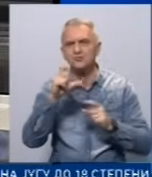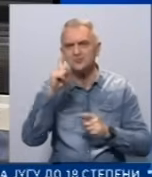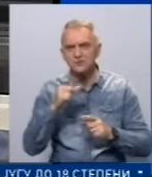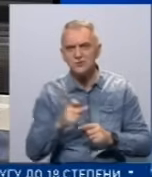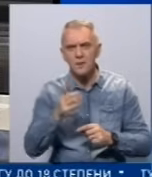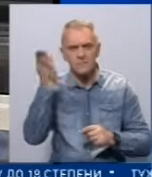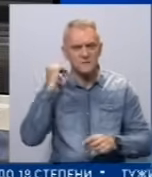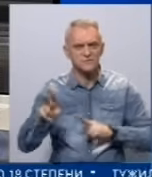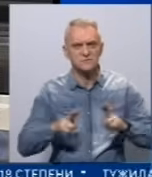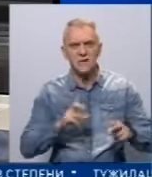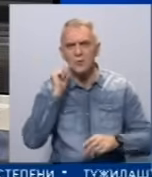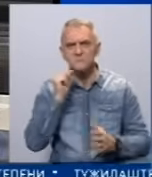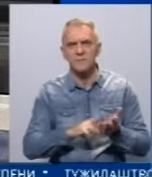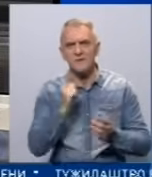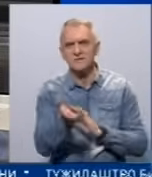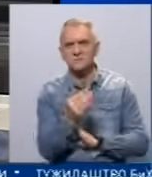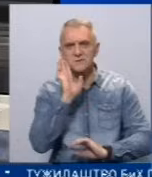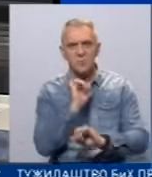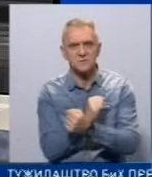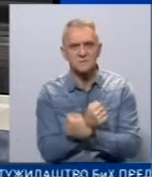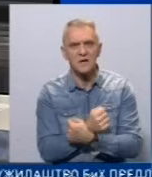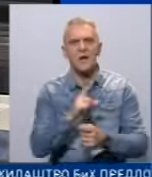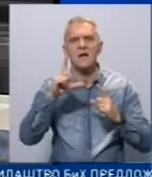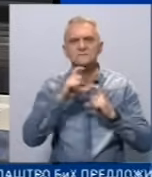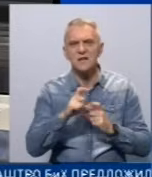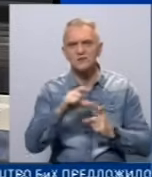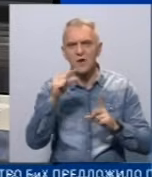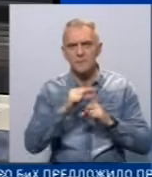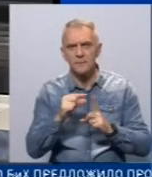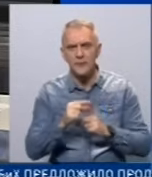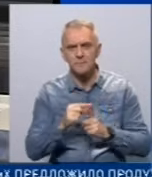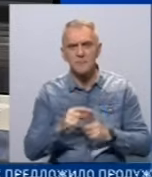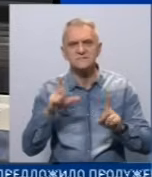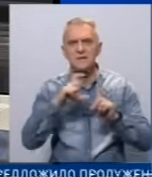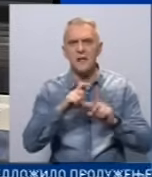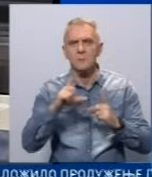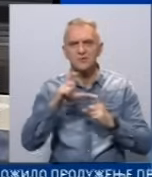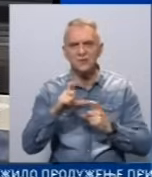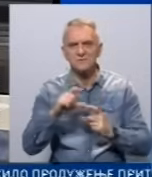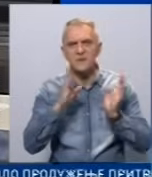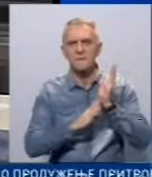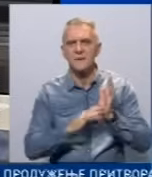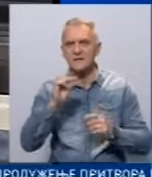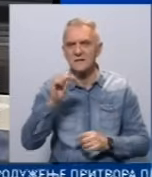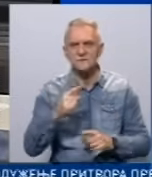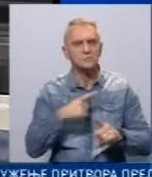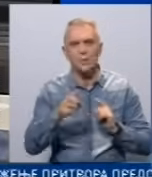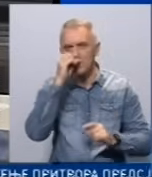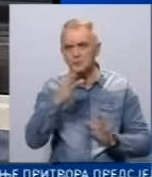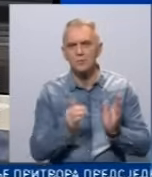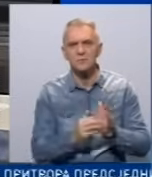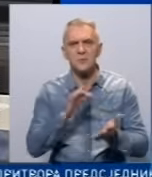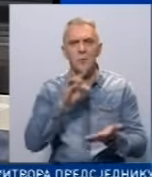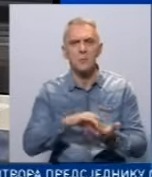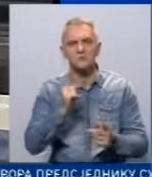Miloša Lučića, bivšeg ministra za ljudska prava i izbjeglice Bosne i Hercegovine, te Siniše Papaza, Dalibora Šehovca i Mirka Ristovića